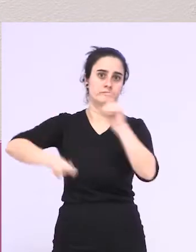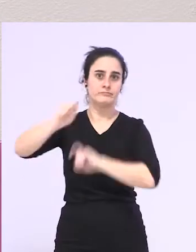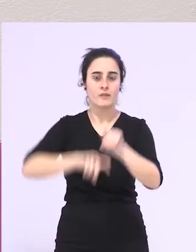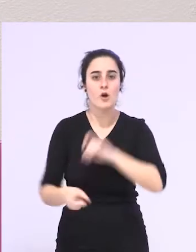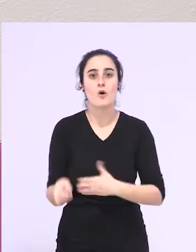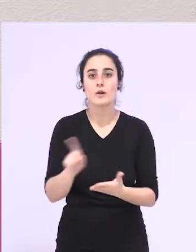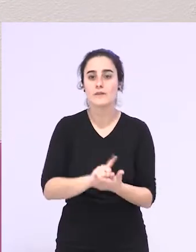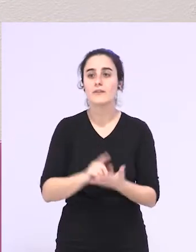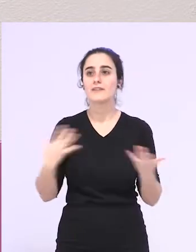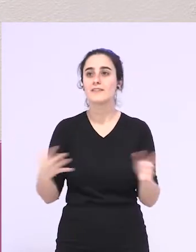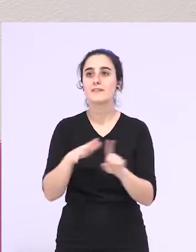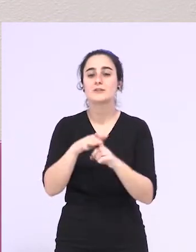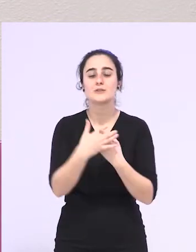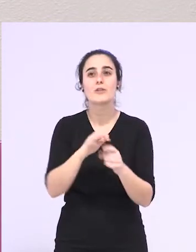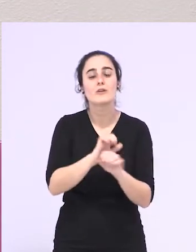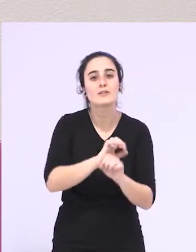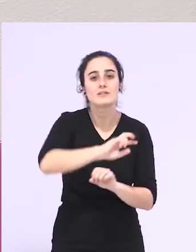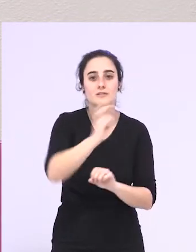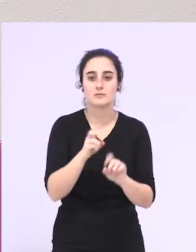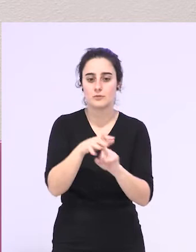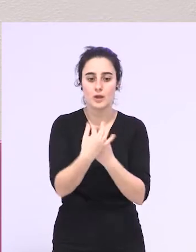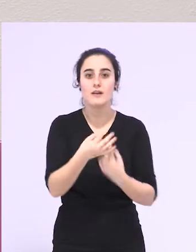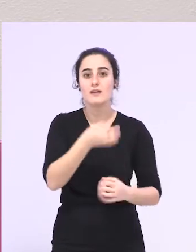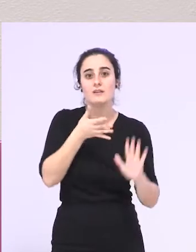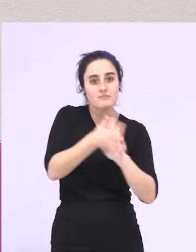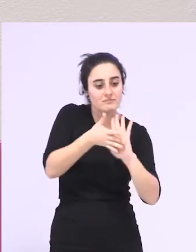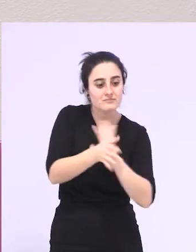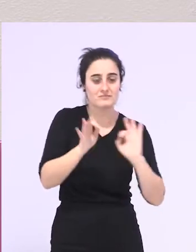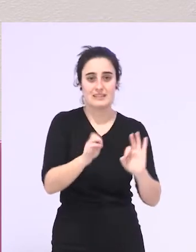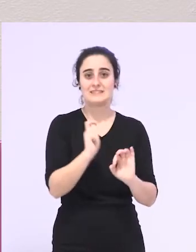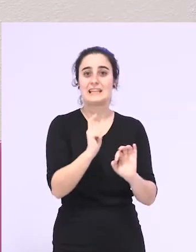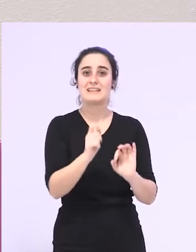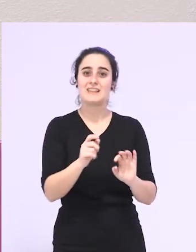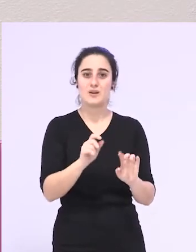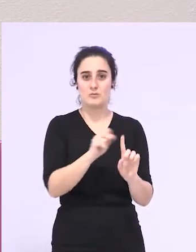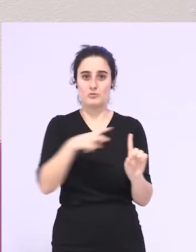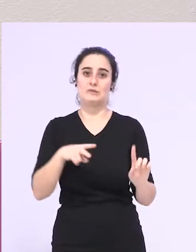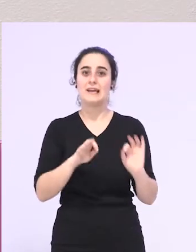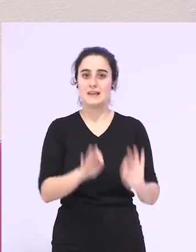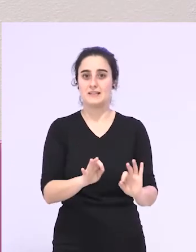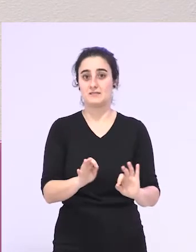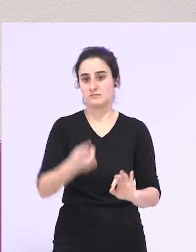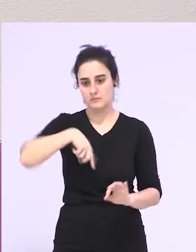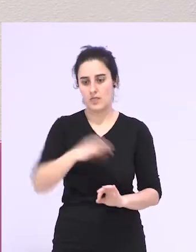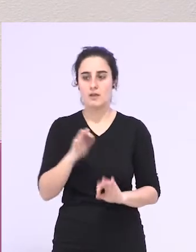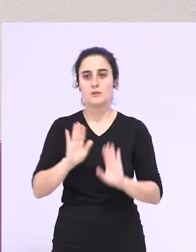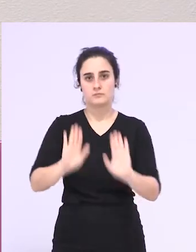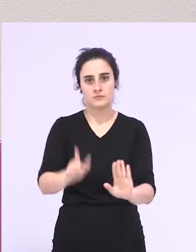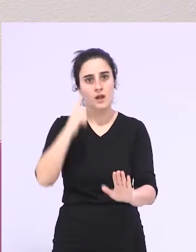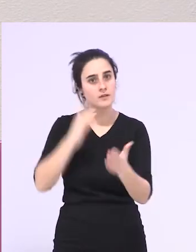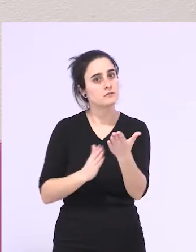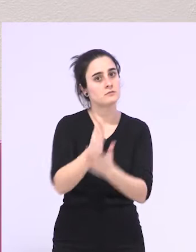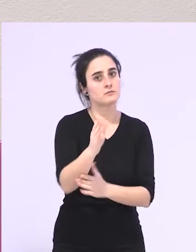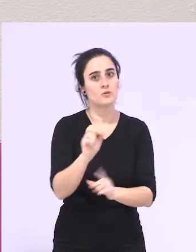inguruan sortzen diren narratiba askok helburu hori daukate, orduan horre gure lana ere bada hori frenatza, esatea ez, fokoa